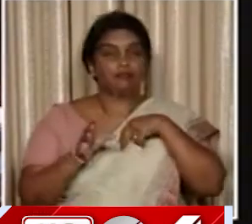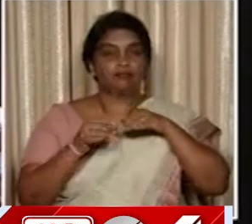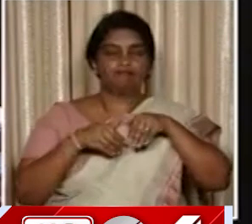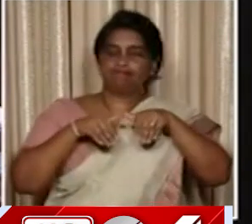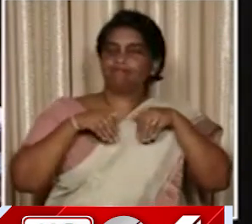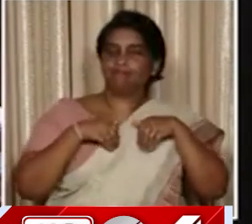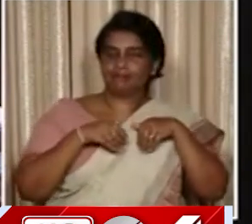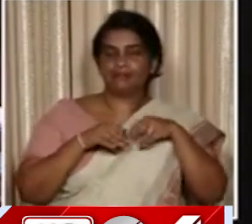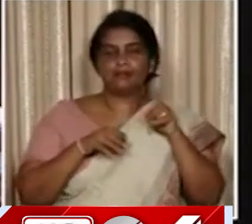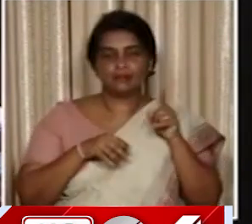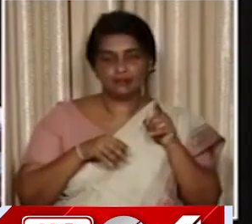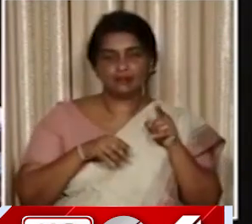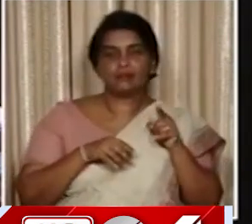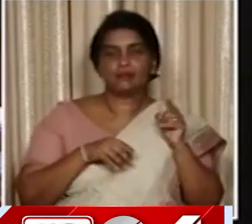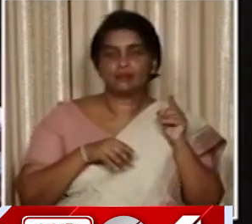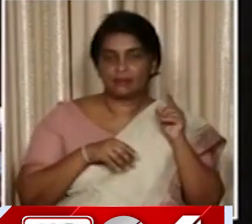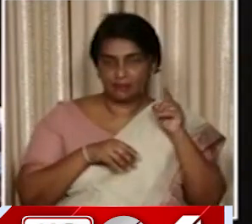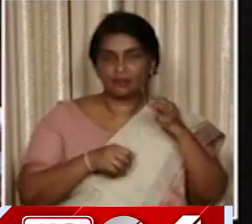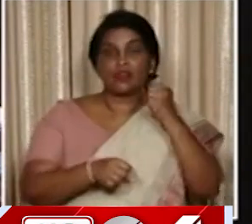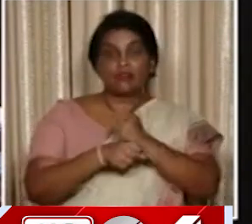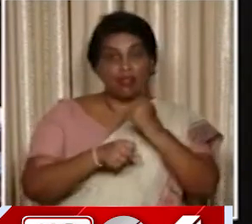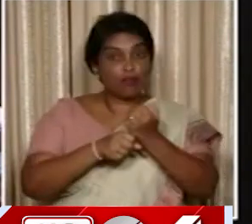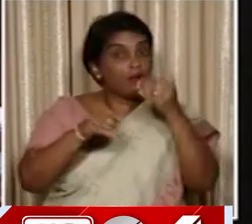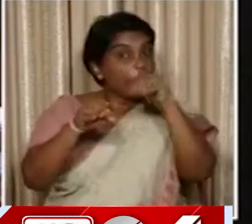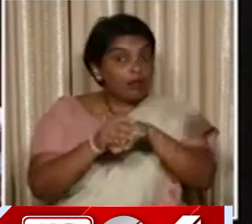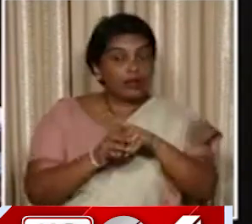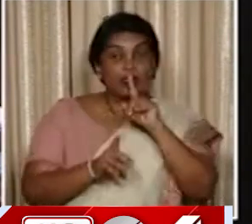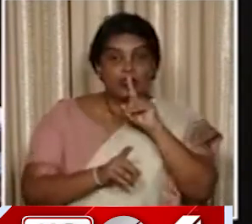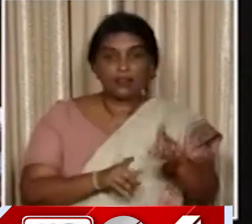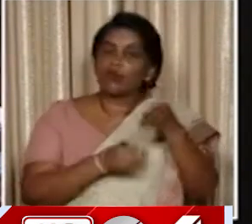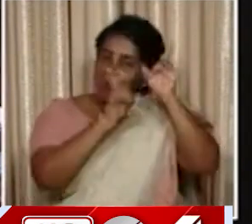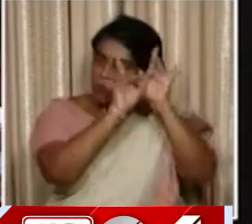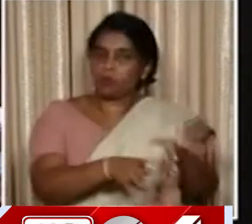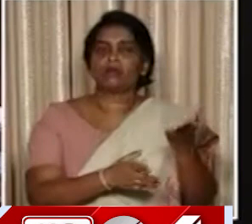ya, egol tanjung oleh hiti aja ini karena apa?